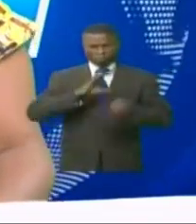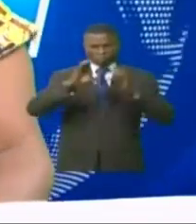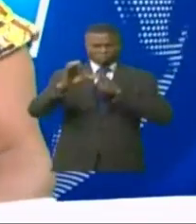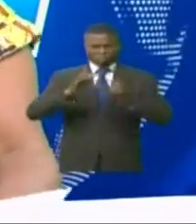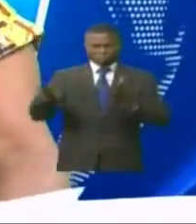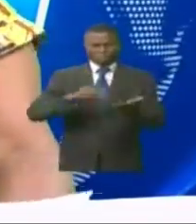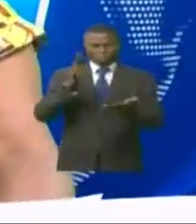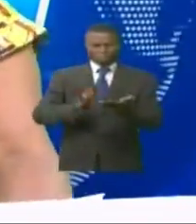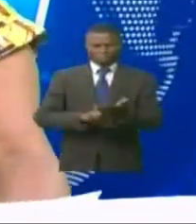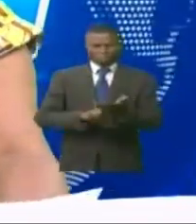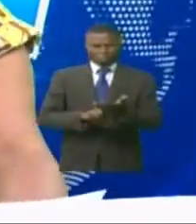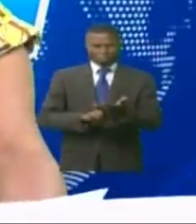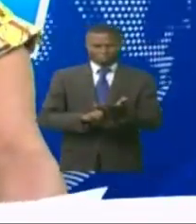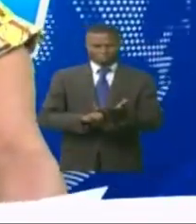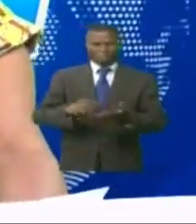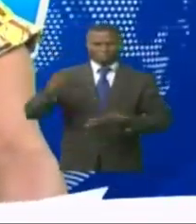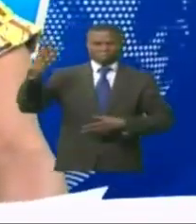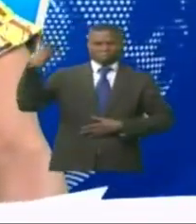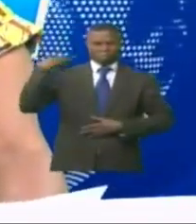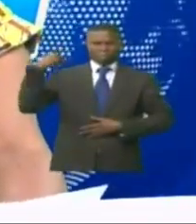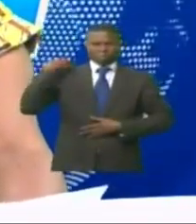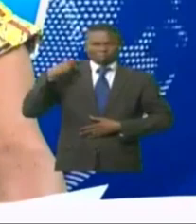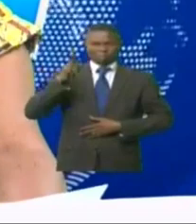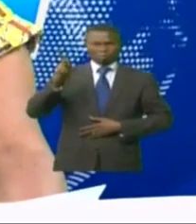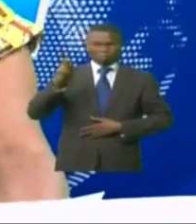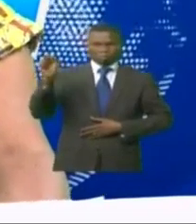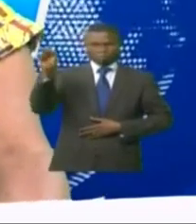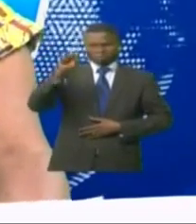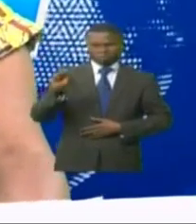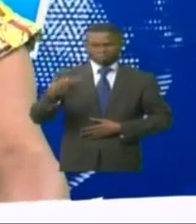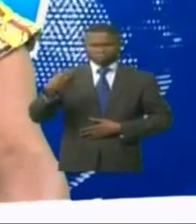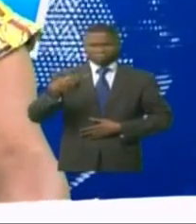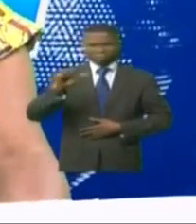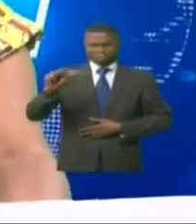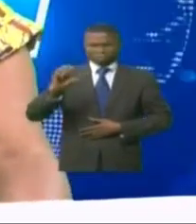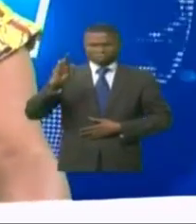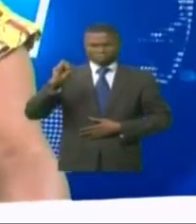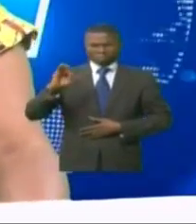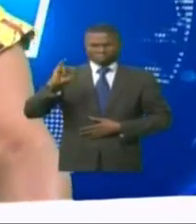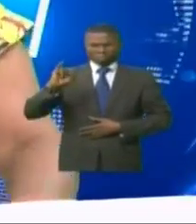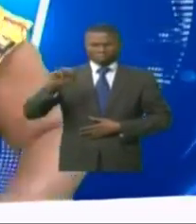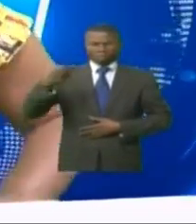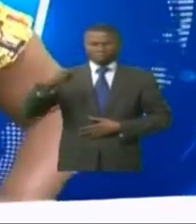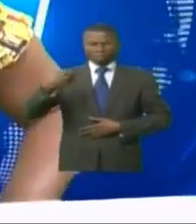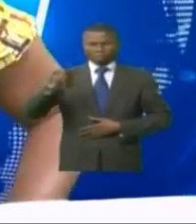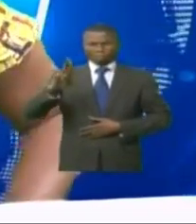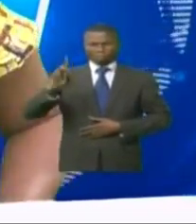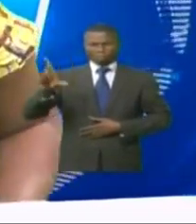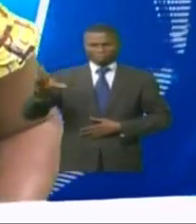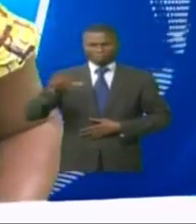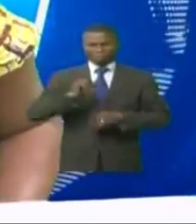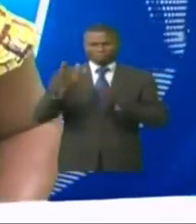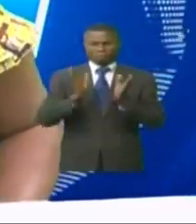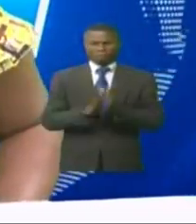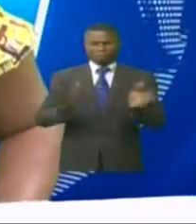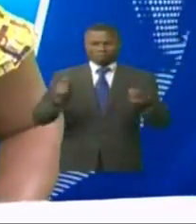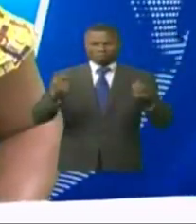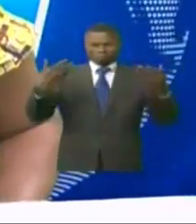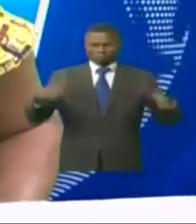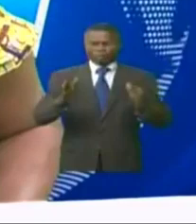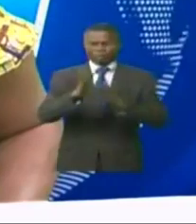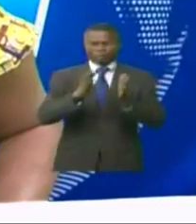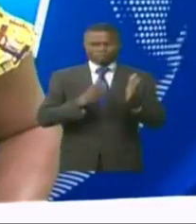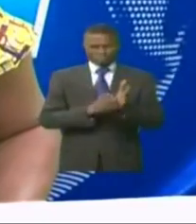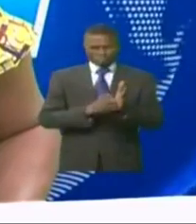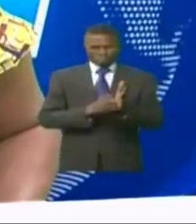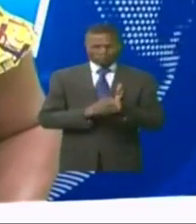été signé par l'honorable Kachal Katembe Miguel, directeur général. Fin de ce journal de 19h,